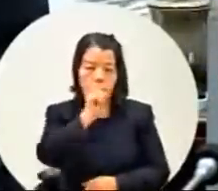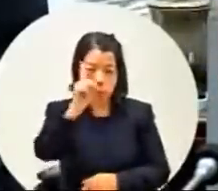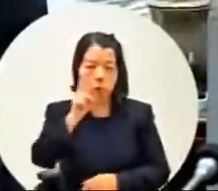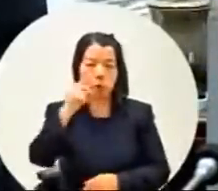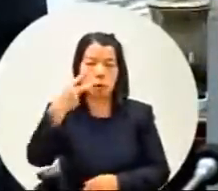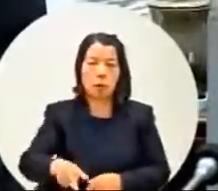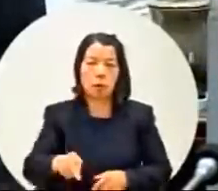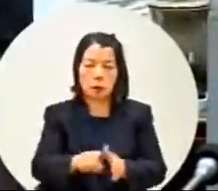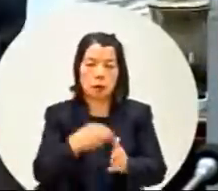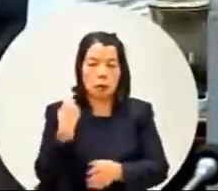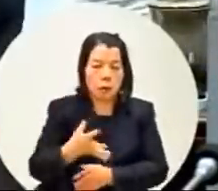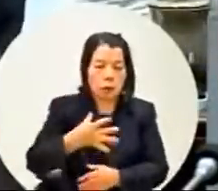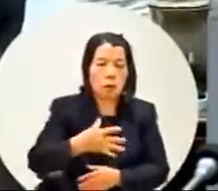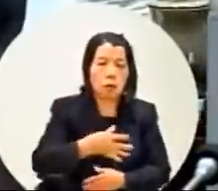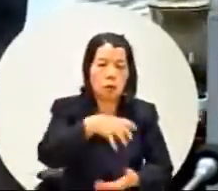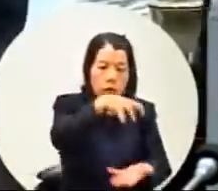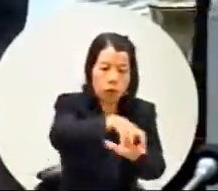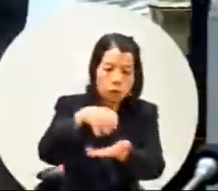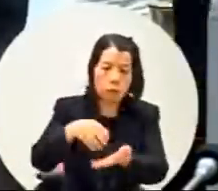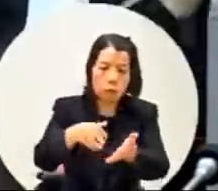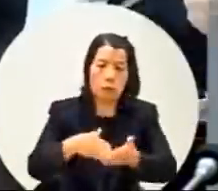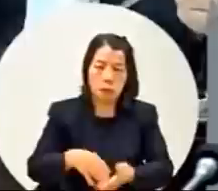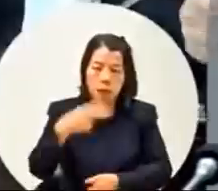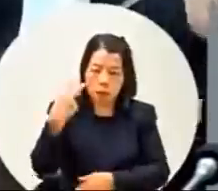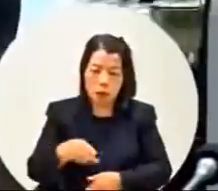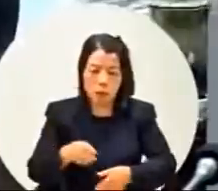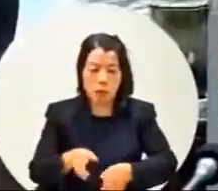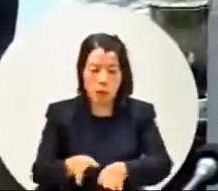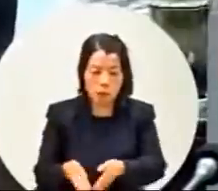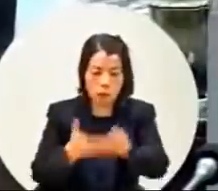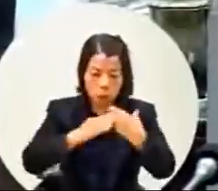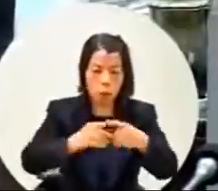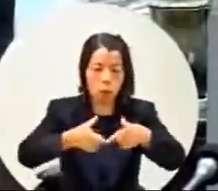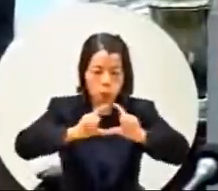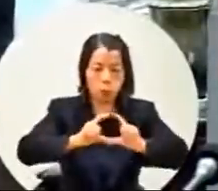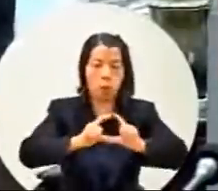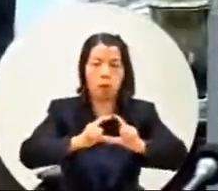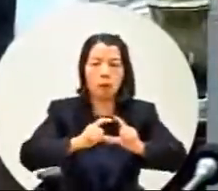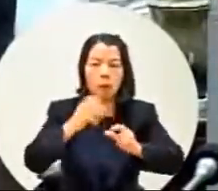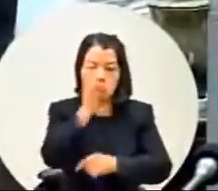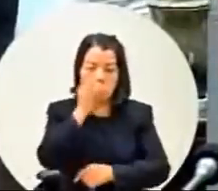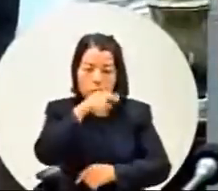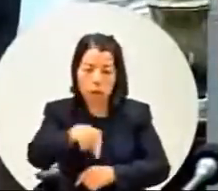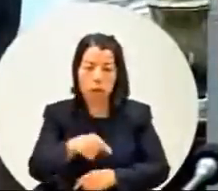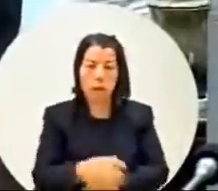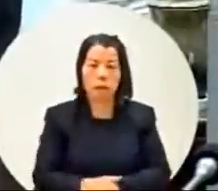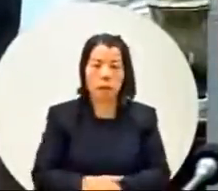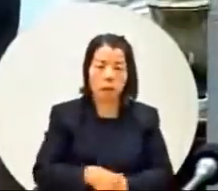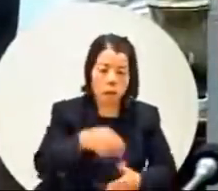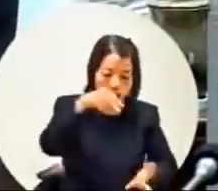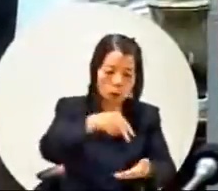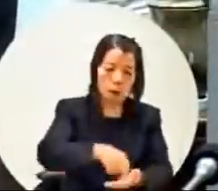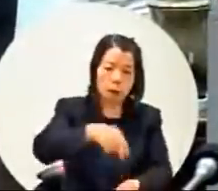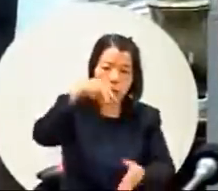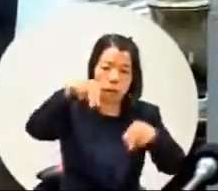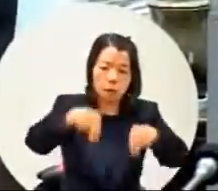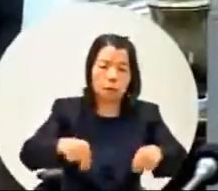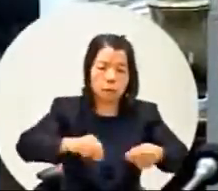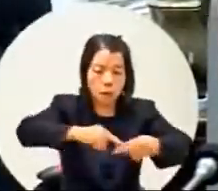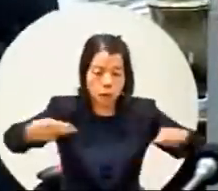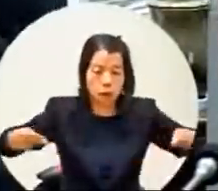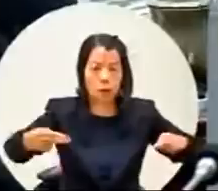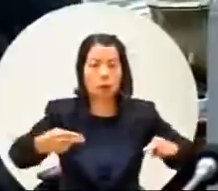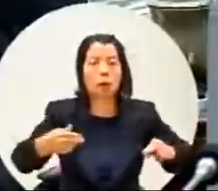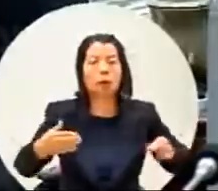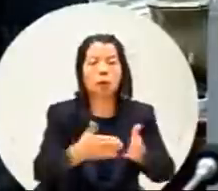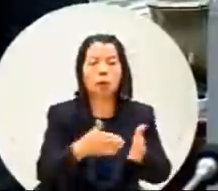新的市政才能够重启调查。牵结你可能明天后天就可以再拿出来办案。